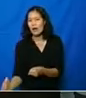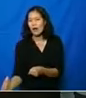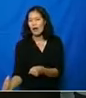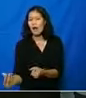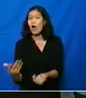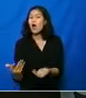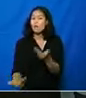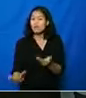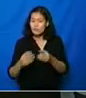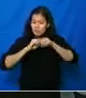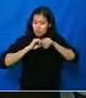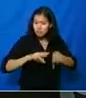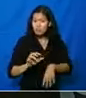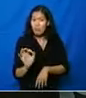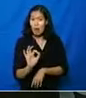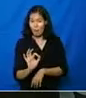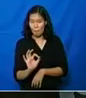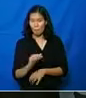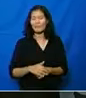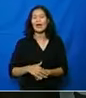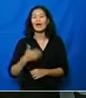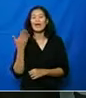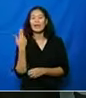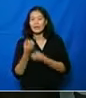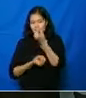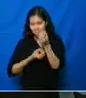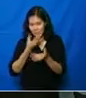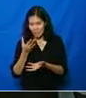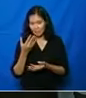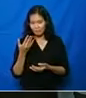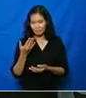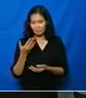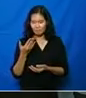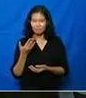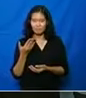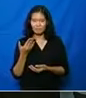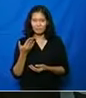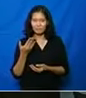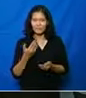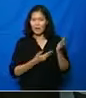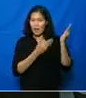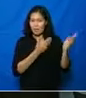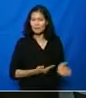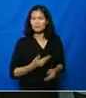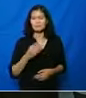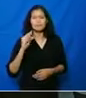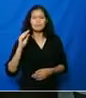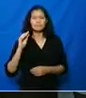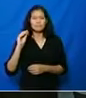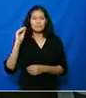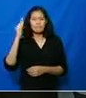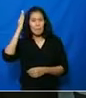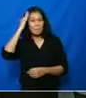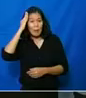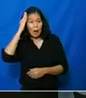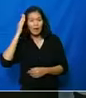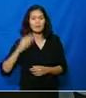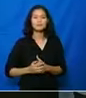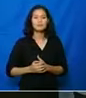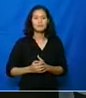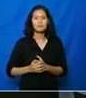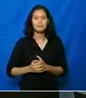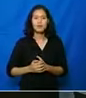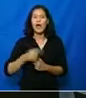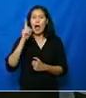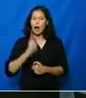dilibatkan. Nah, pesan saya tadi selaku kepala gugus tugas untuk bisa